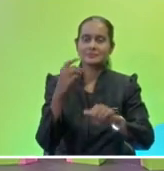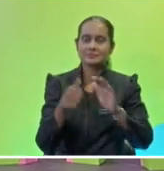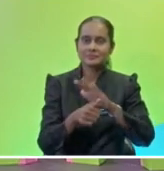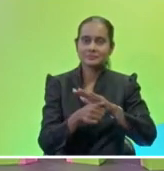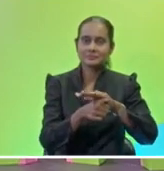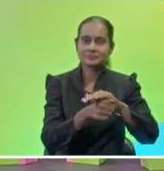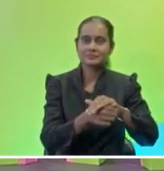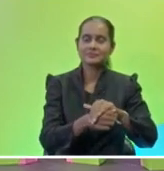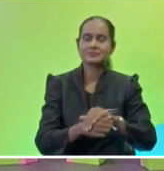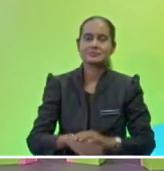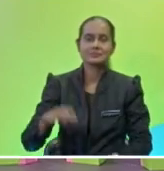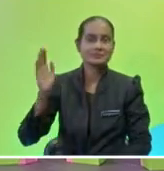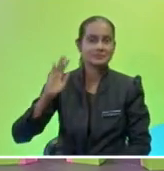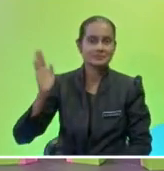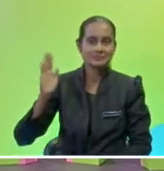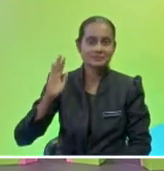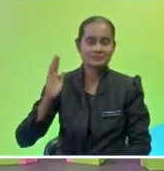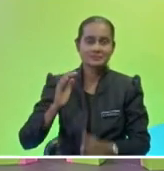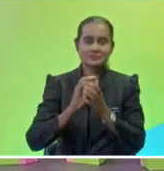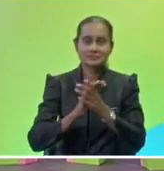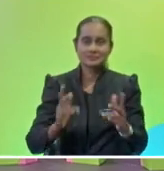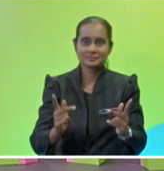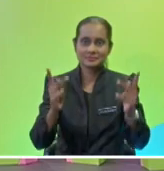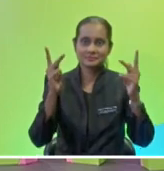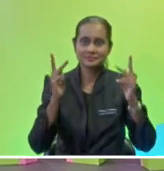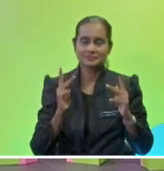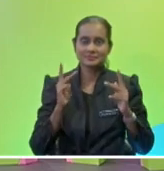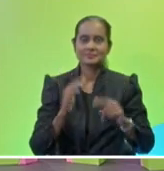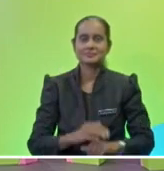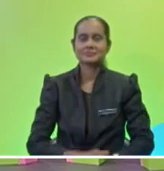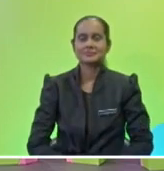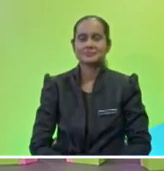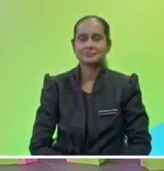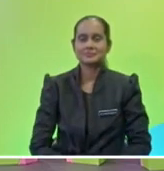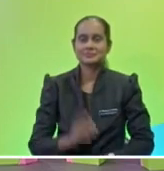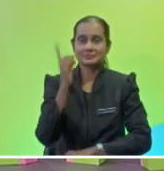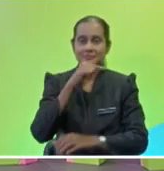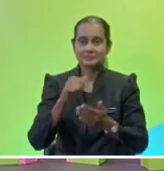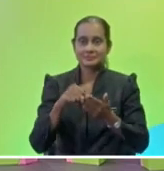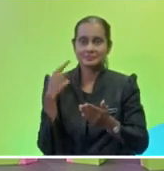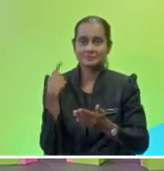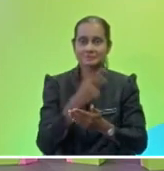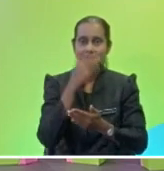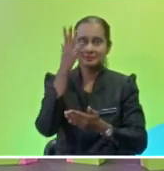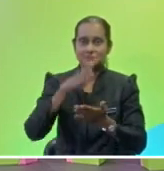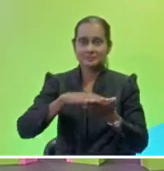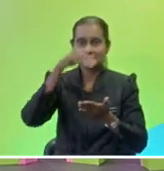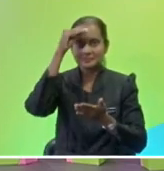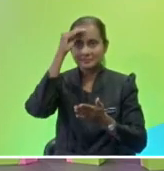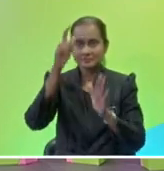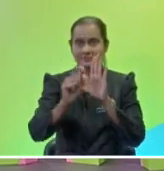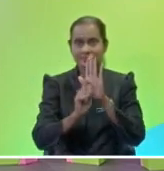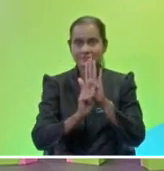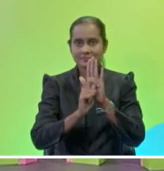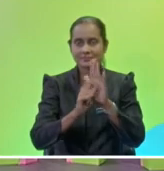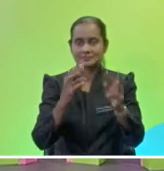Hai selamat kembali dalam slot prasekolah di Didit TVN hari ini kita nak belajar tentang operasi tambah bagi